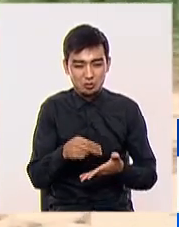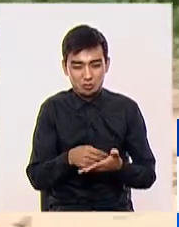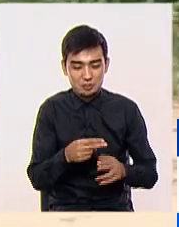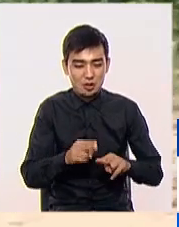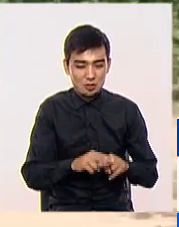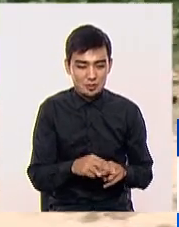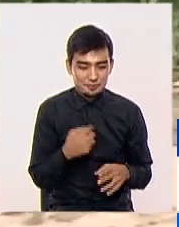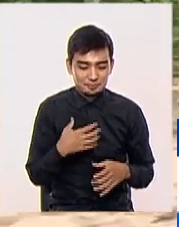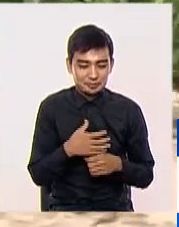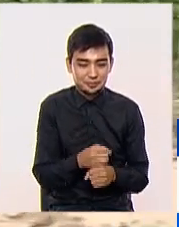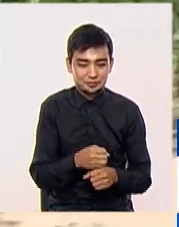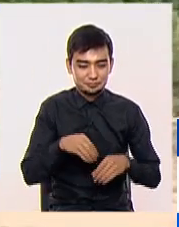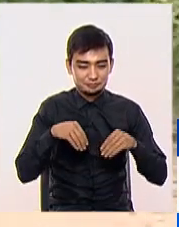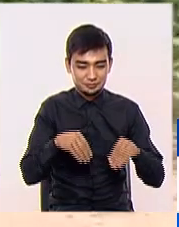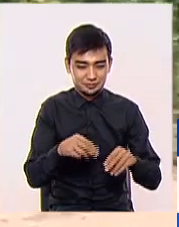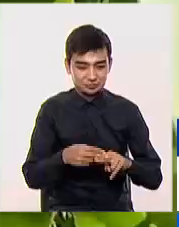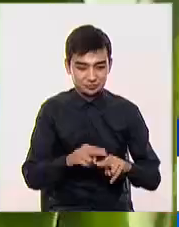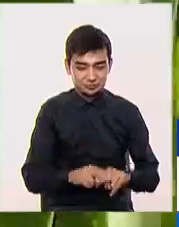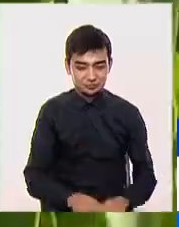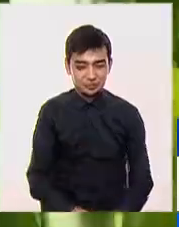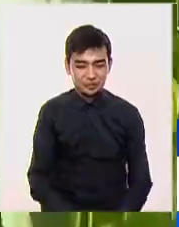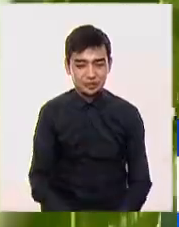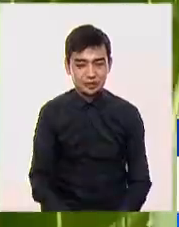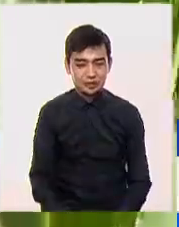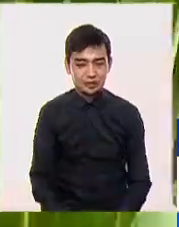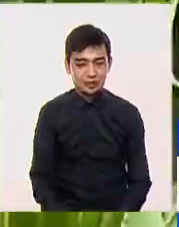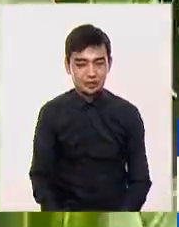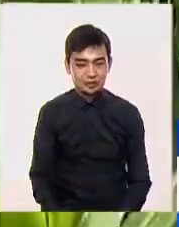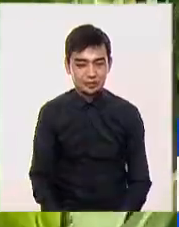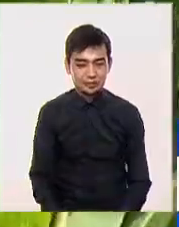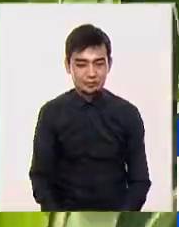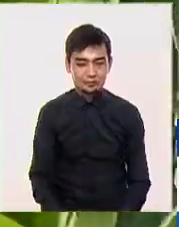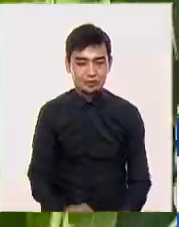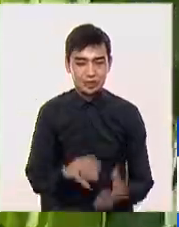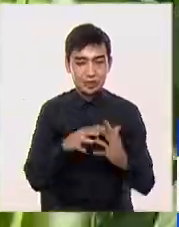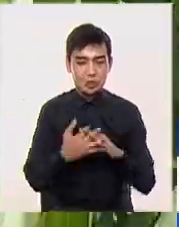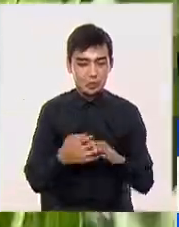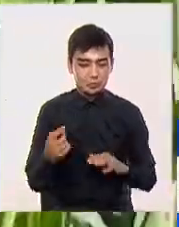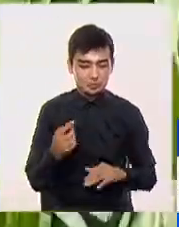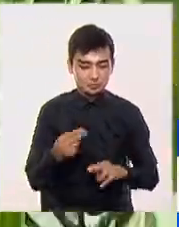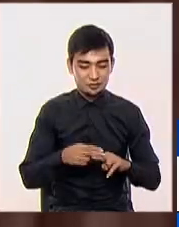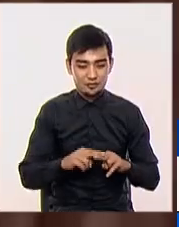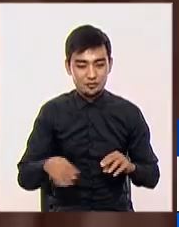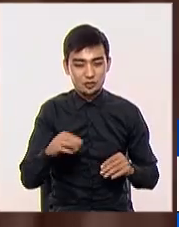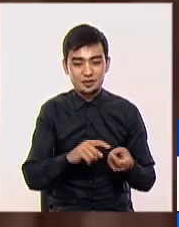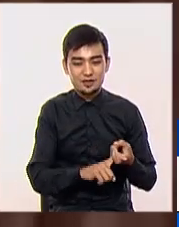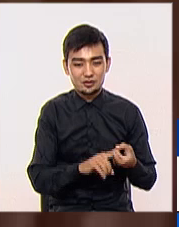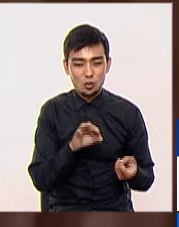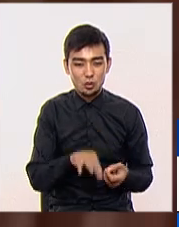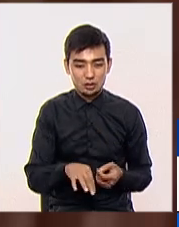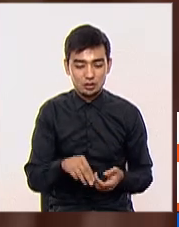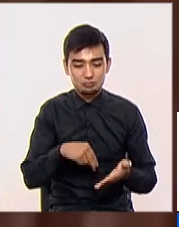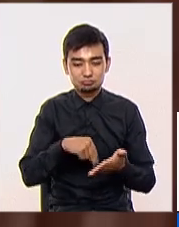сажать меньше. И в основном на корма. Все в сельском хозяйстве, все зависит от